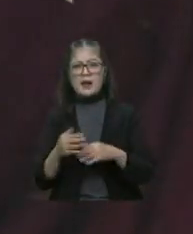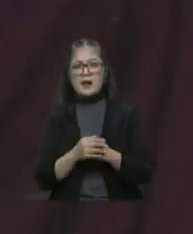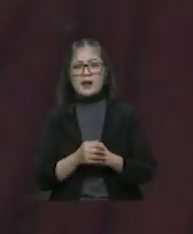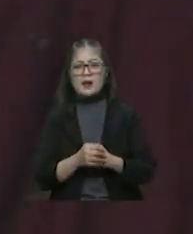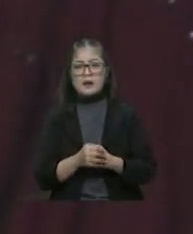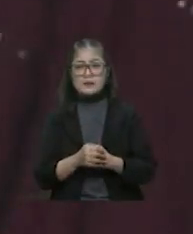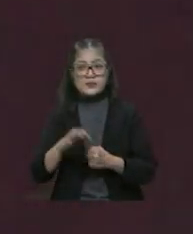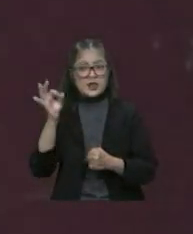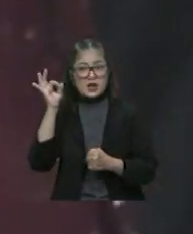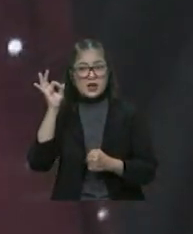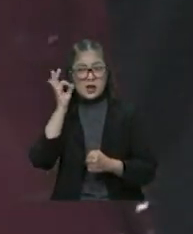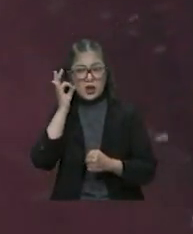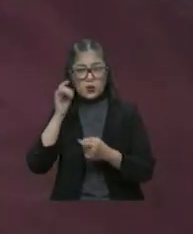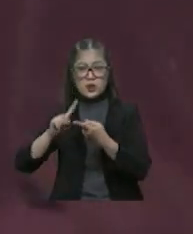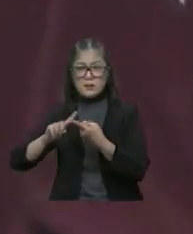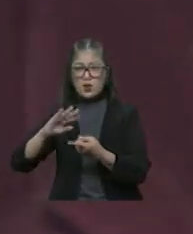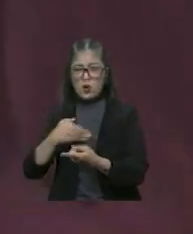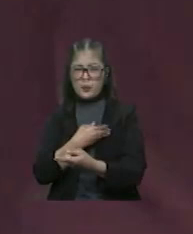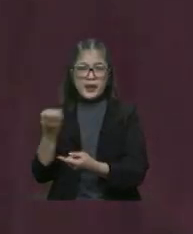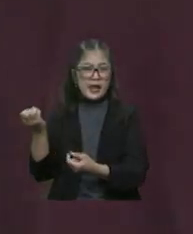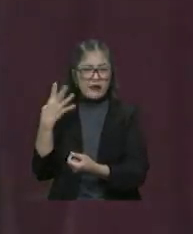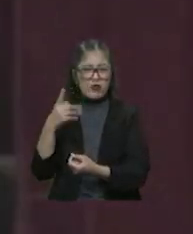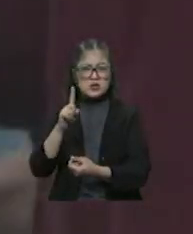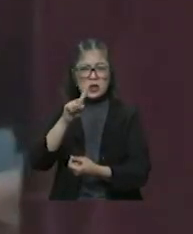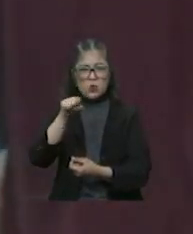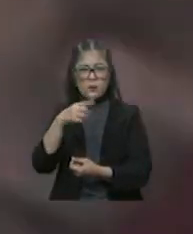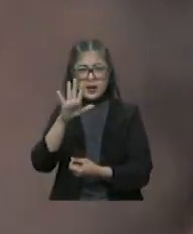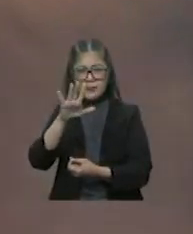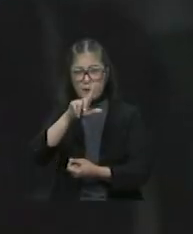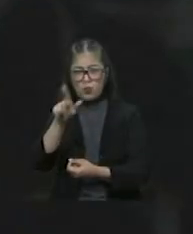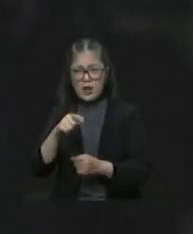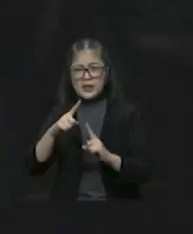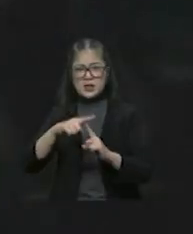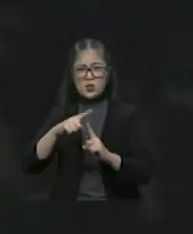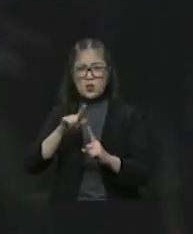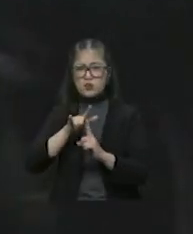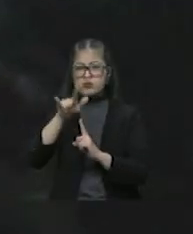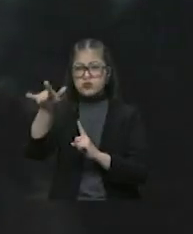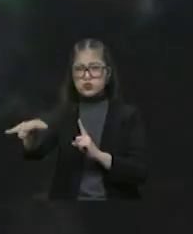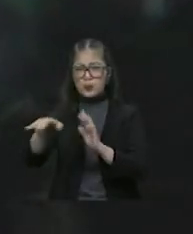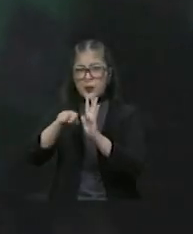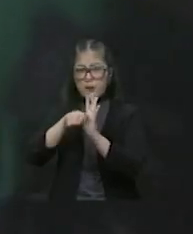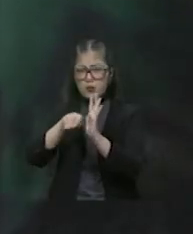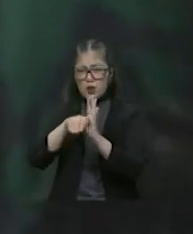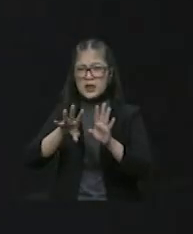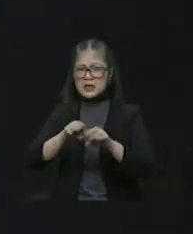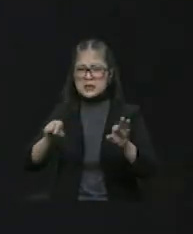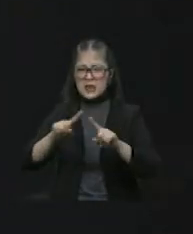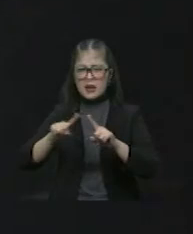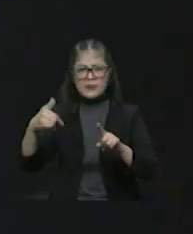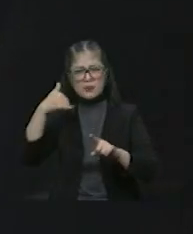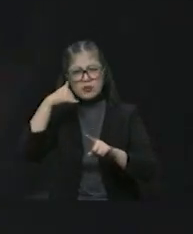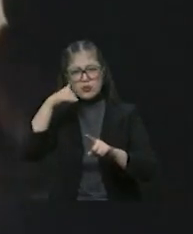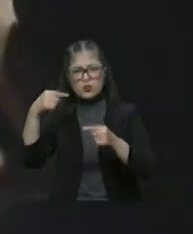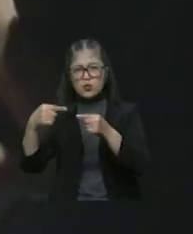pamannya dari rekan korban sat setengah bulan terakhir Triono bekerja di Papua tidak pernah menghubungi keluarganya istri